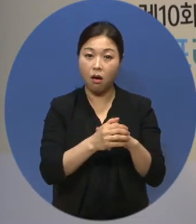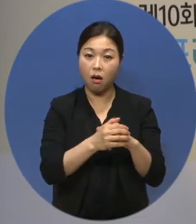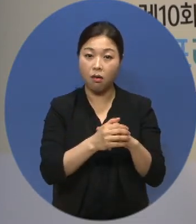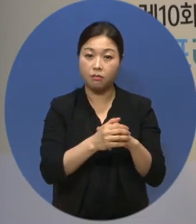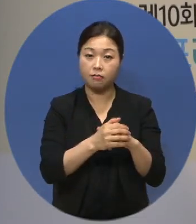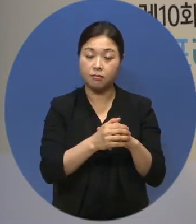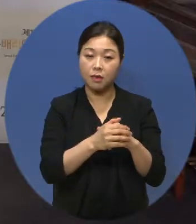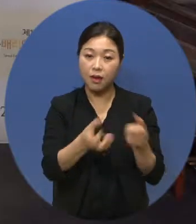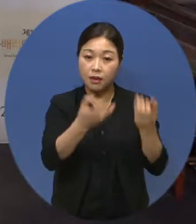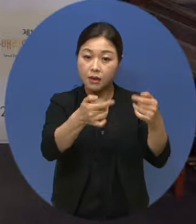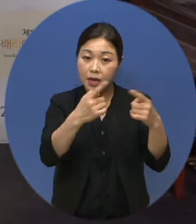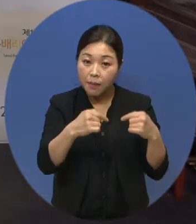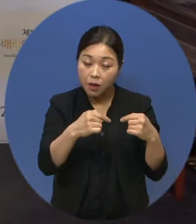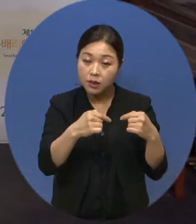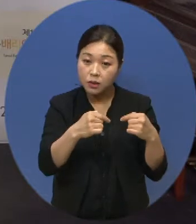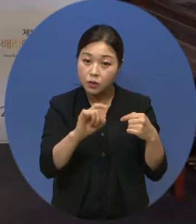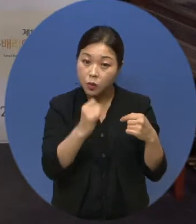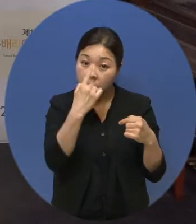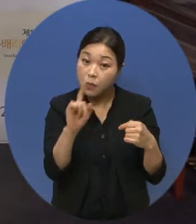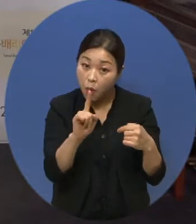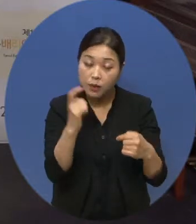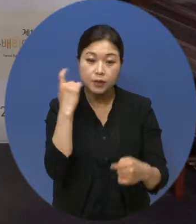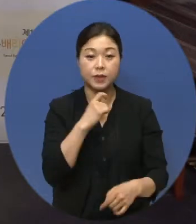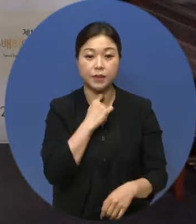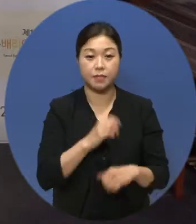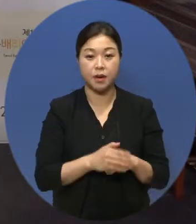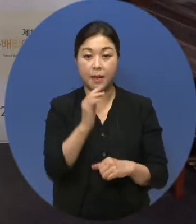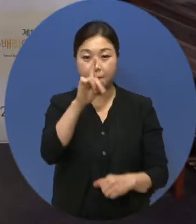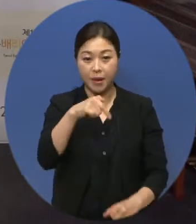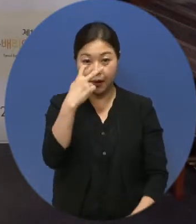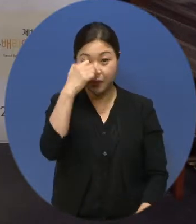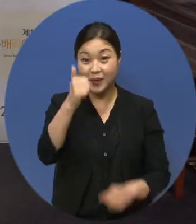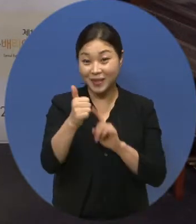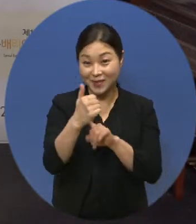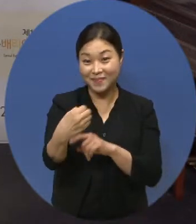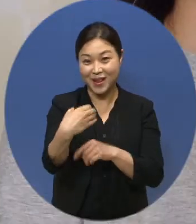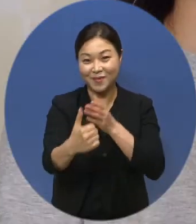좀 듣고 싶습니다. 네, 박 감독님부터 먼저 해주실까요? 네.